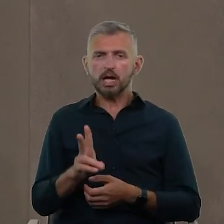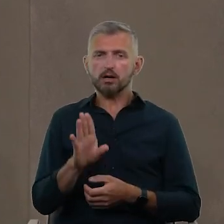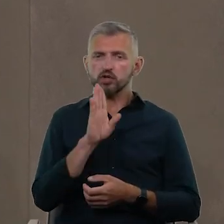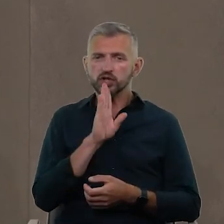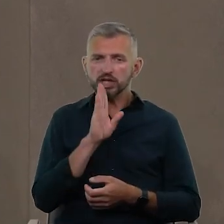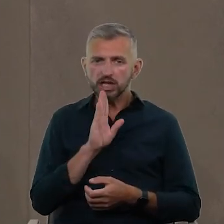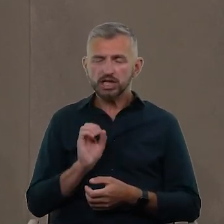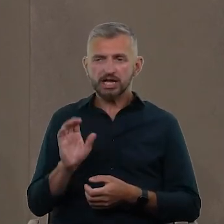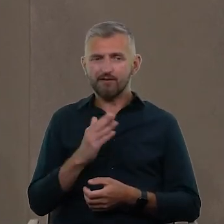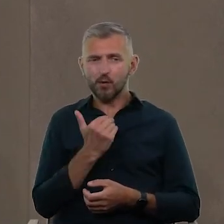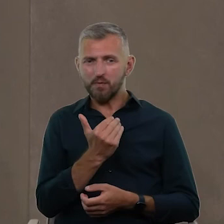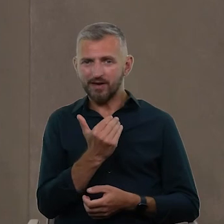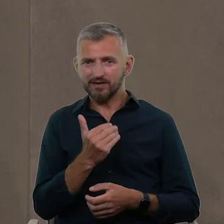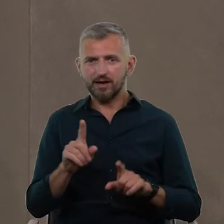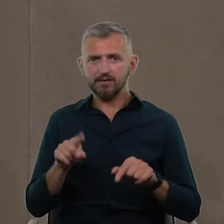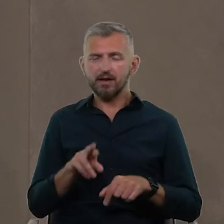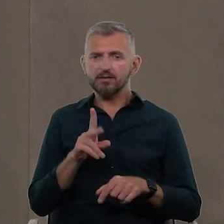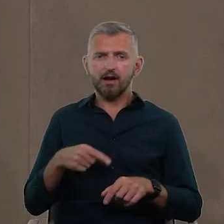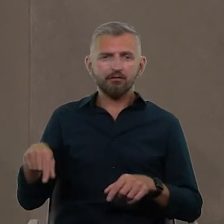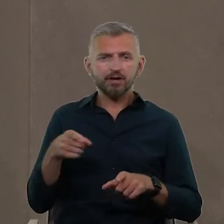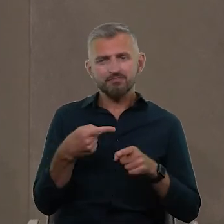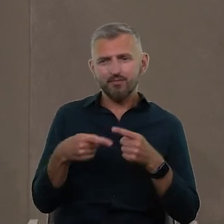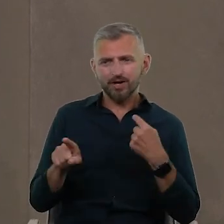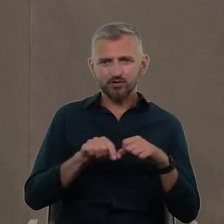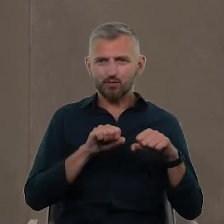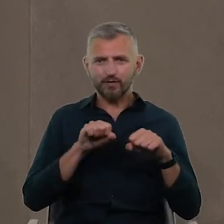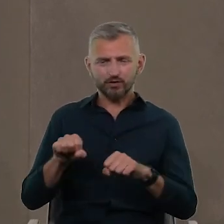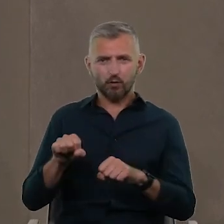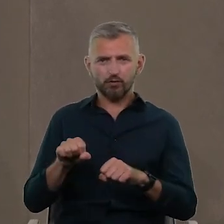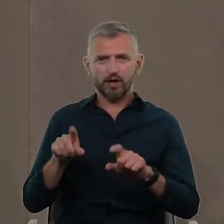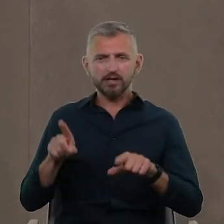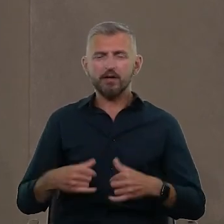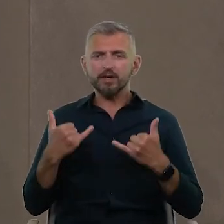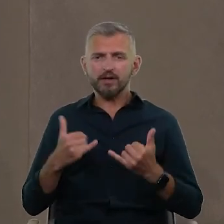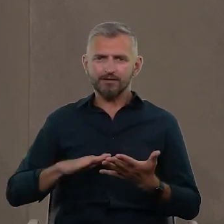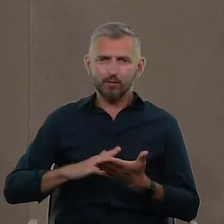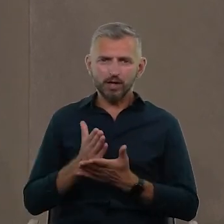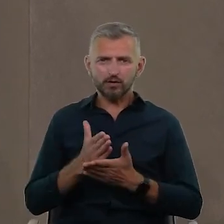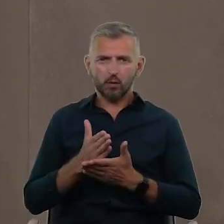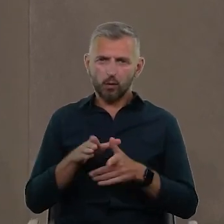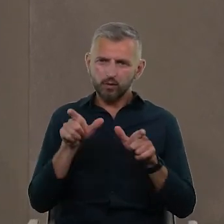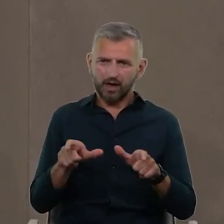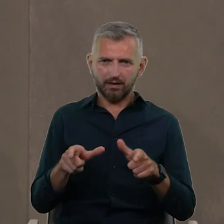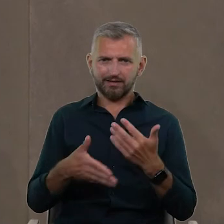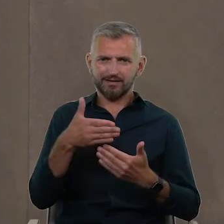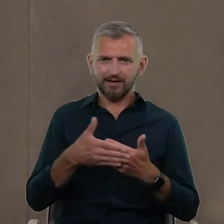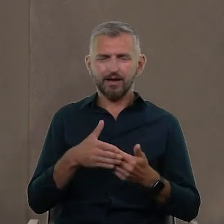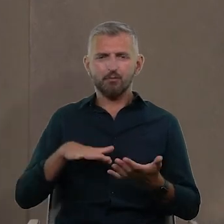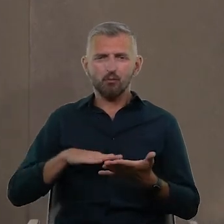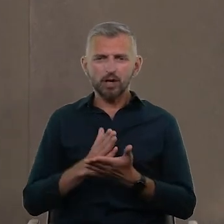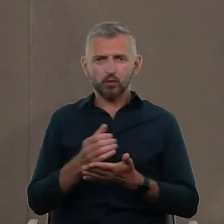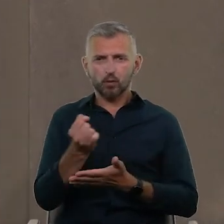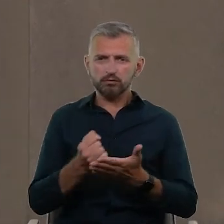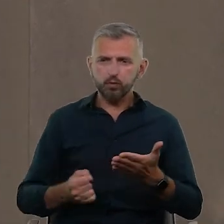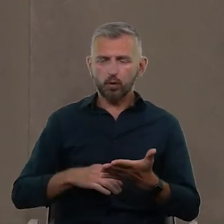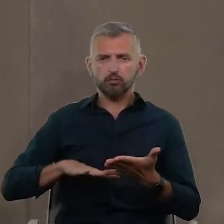жінки європейські, теж як вони по-іншому відстоюють навіть зараз політику санкцій, політику зброї,